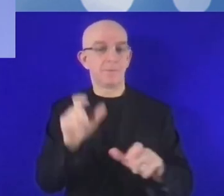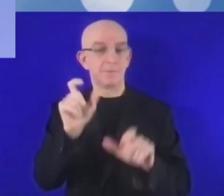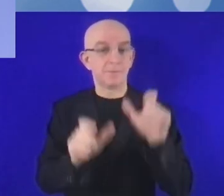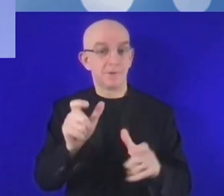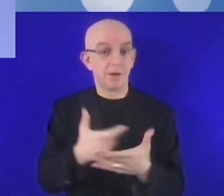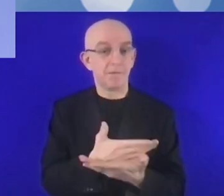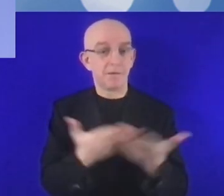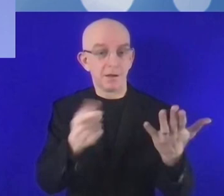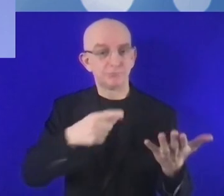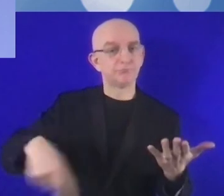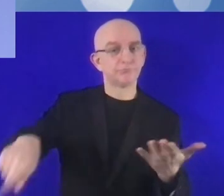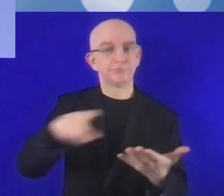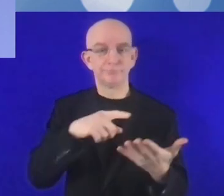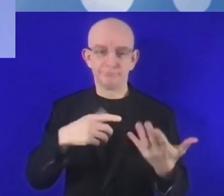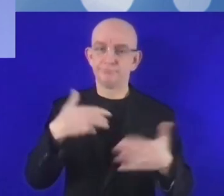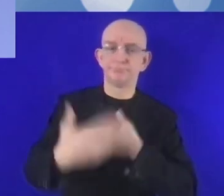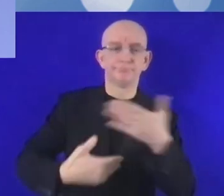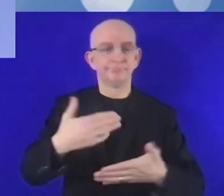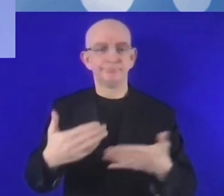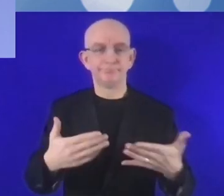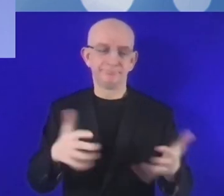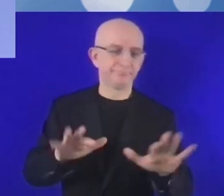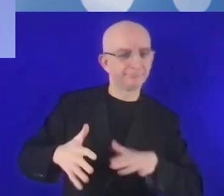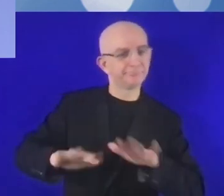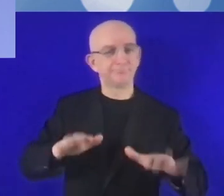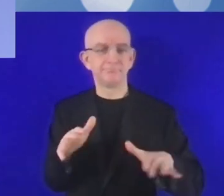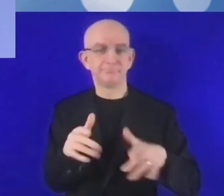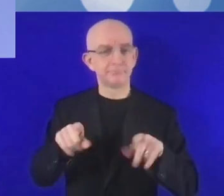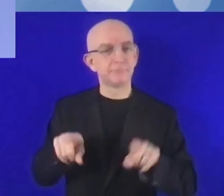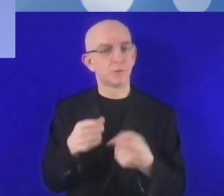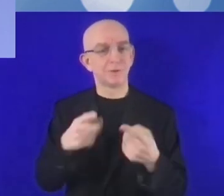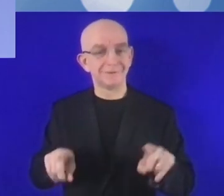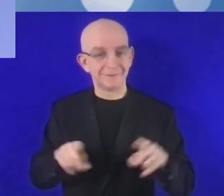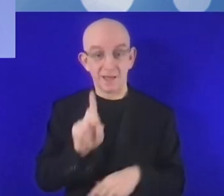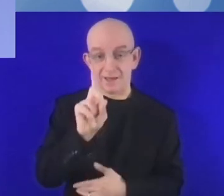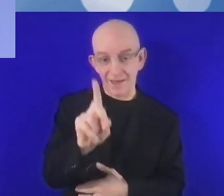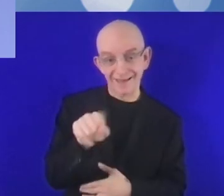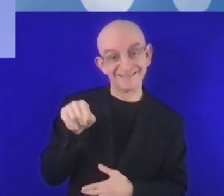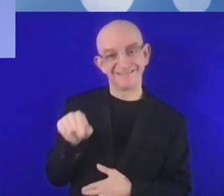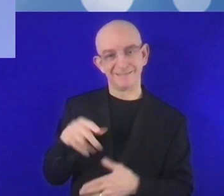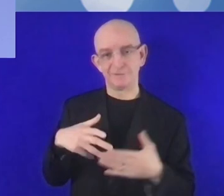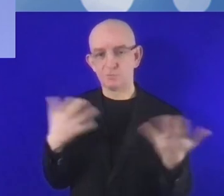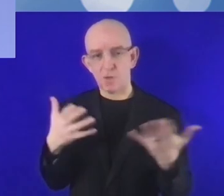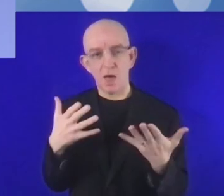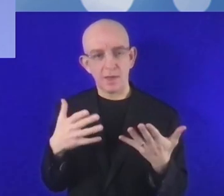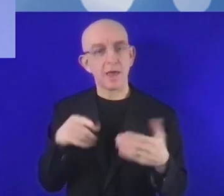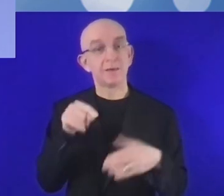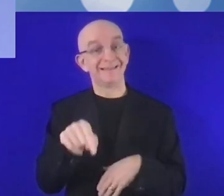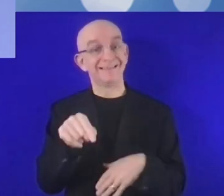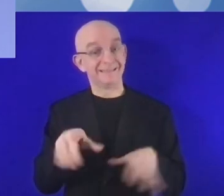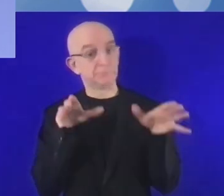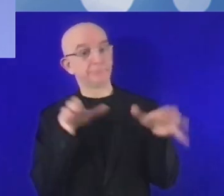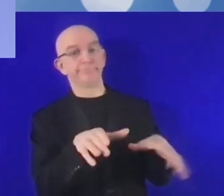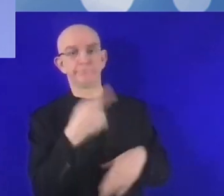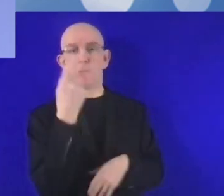повседневно общаются с музыкой низкого качества. Я не говорю о конкретных жанрах. Могут быть